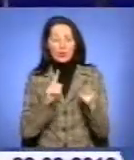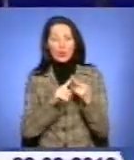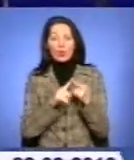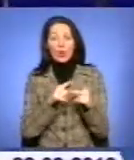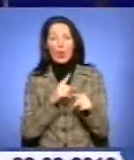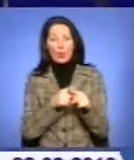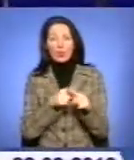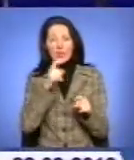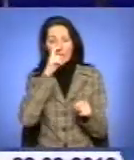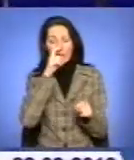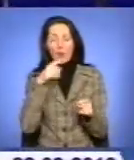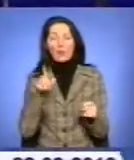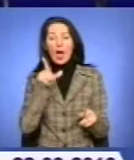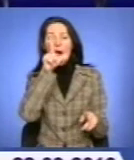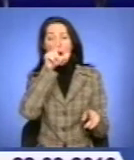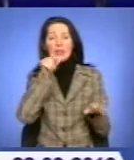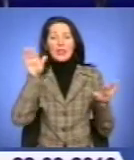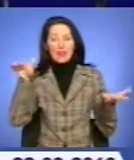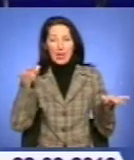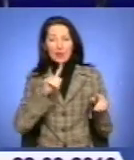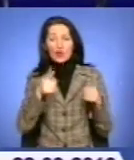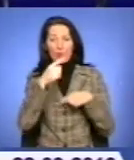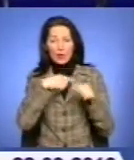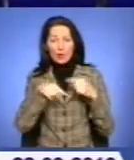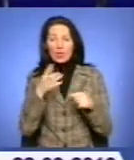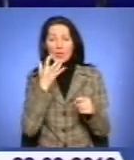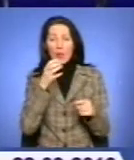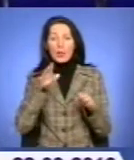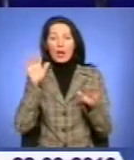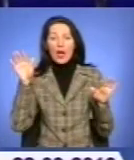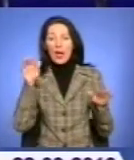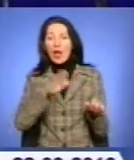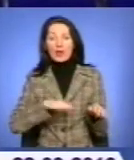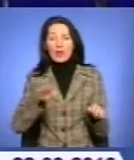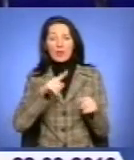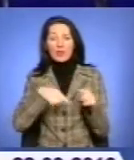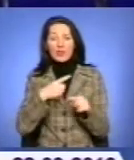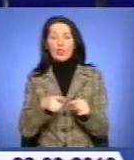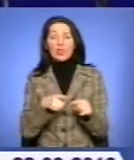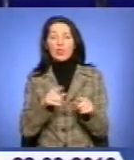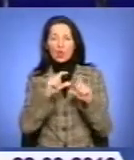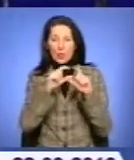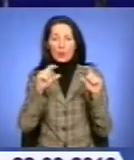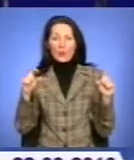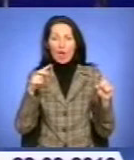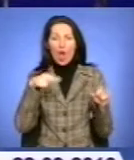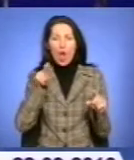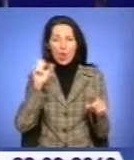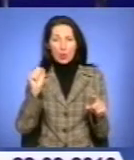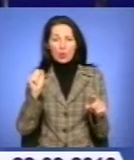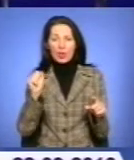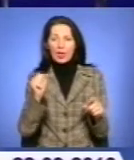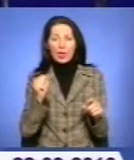лекам, що повернулися з теплих країв, через товстий сніговий покрив та кригу на водоймах важко знайти їжу. Через це птахи